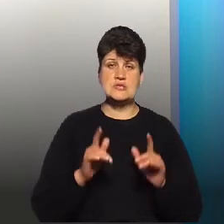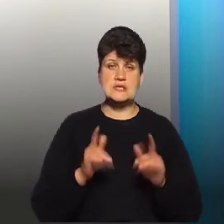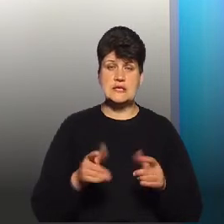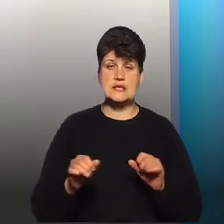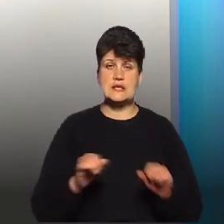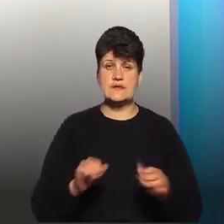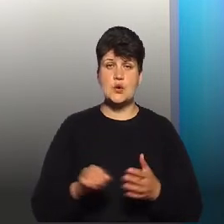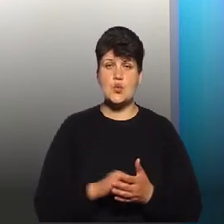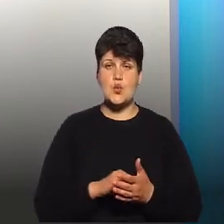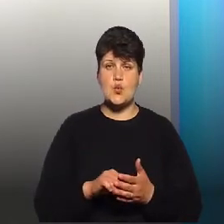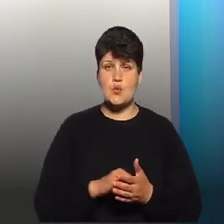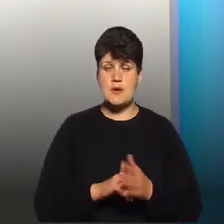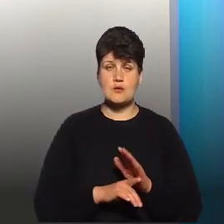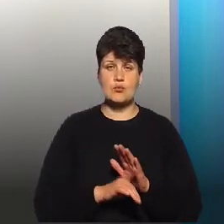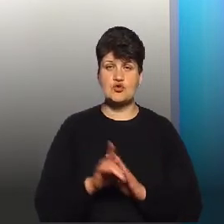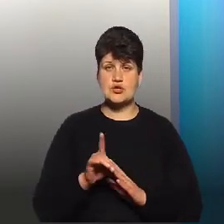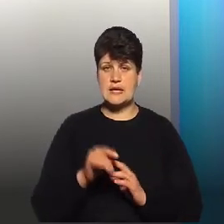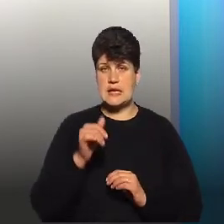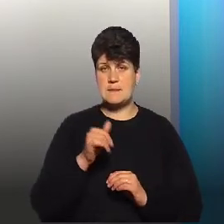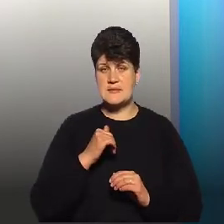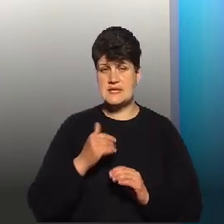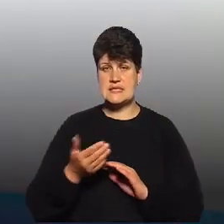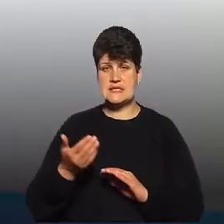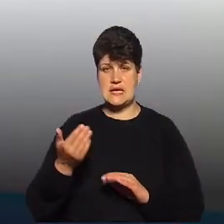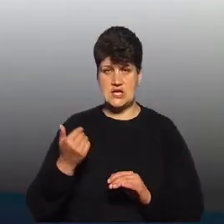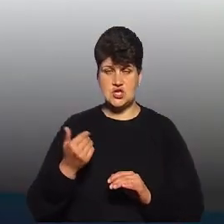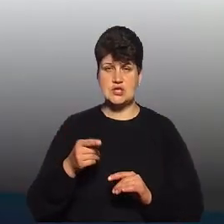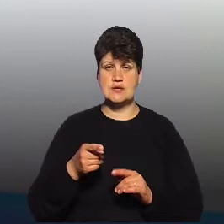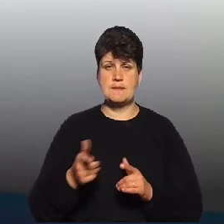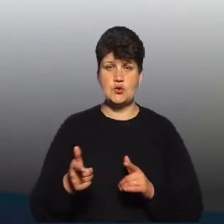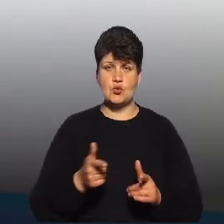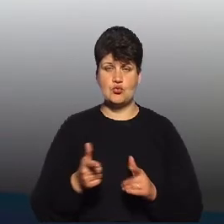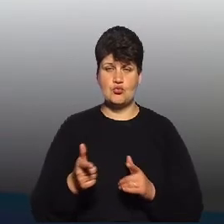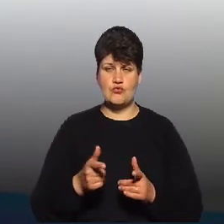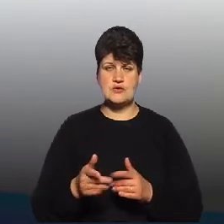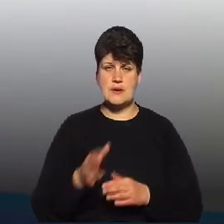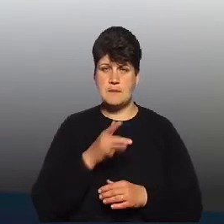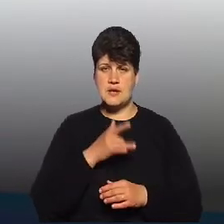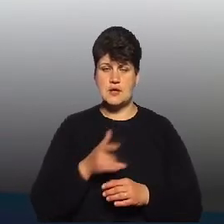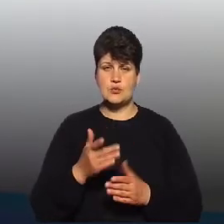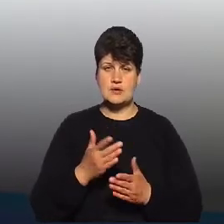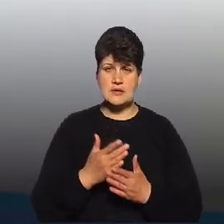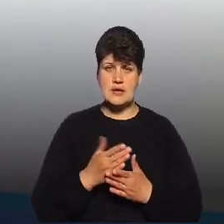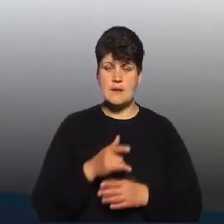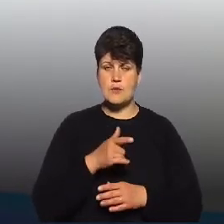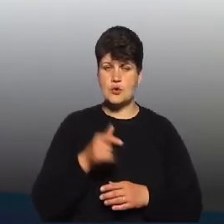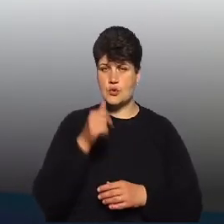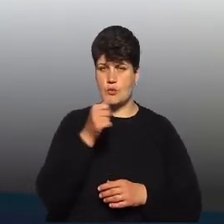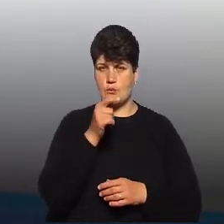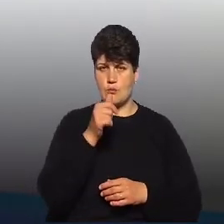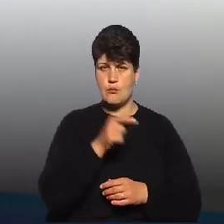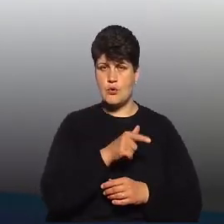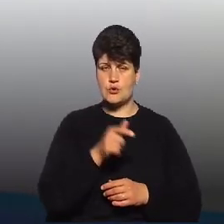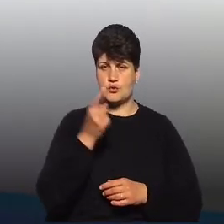документів, починається на місяць раніше призову, тобто йде підготовчий певний період, протягом місяця проводиться відбір медичної